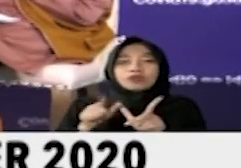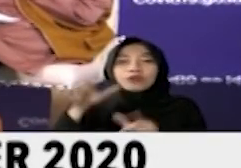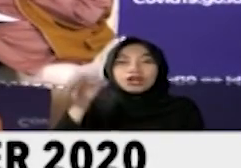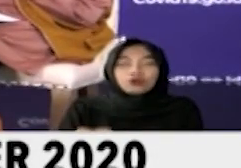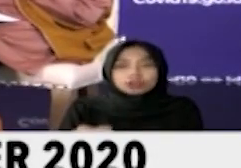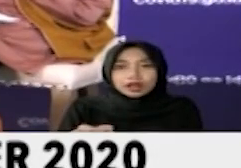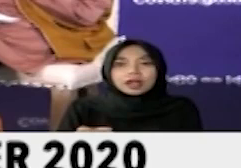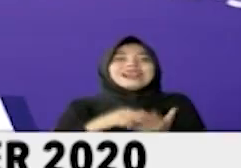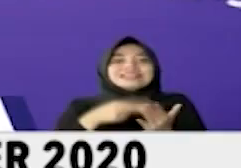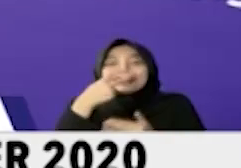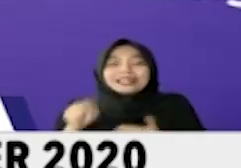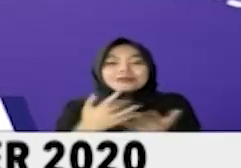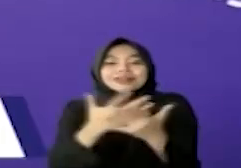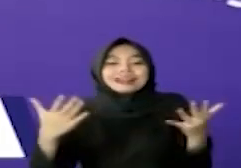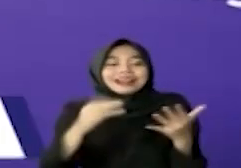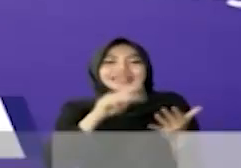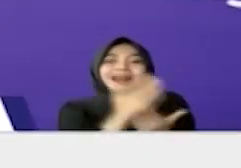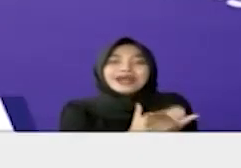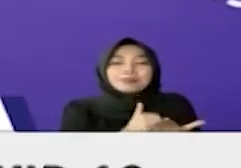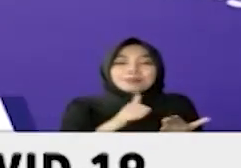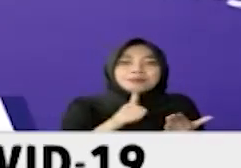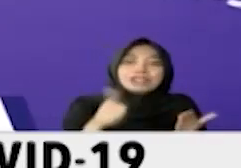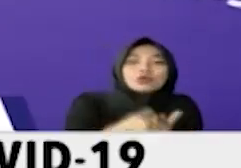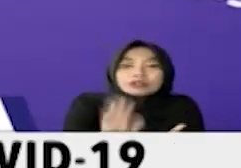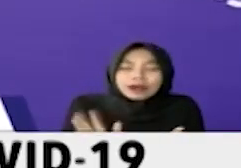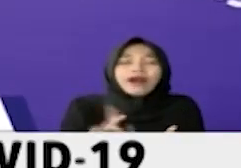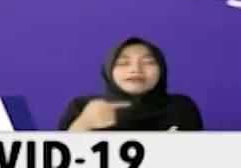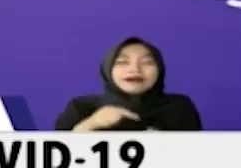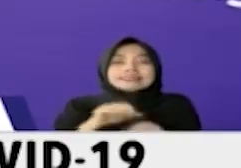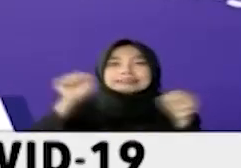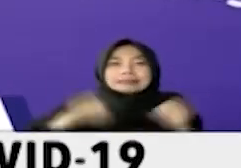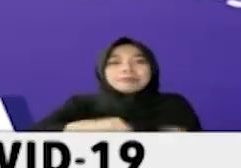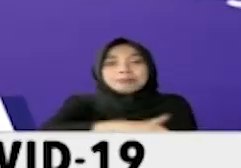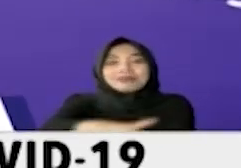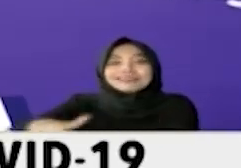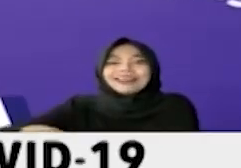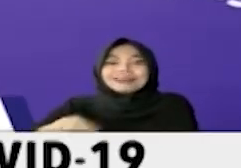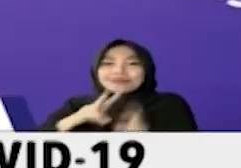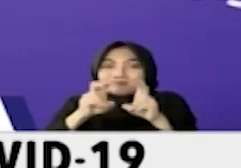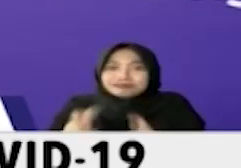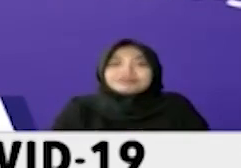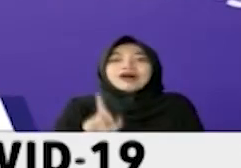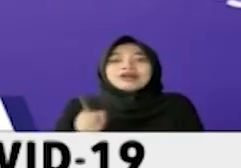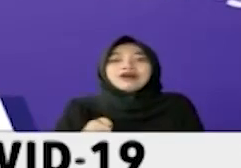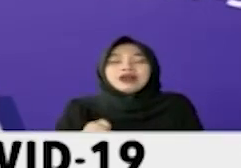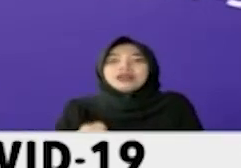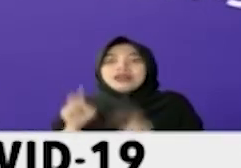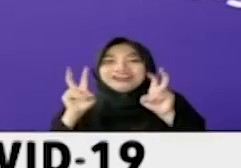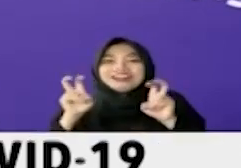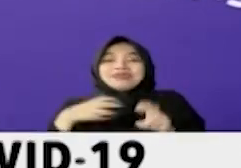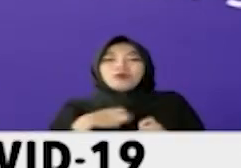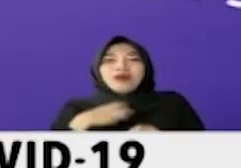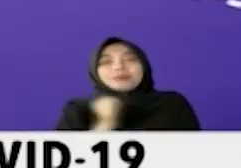turunnya kepatuhan masyarakat untuk menjalankan protokol kesehatan umumnya terjadi usai libur panjang. Seperti tadi disebutkan, berapa